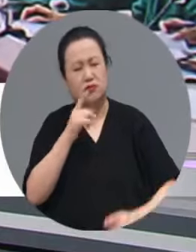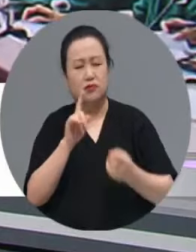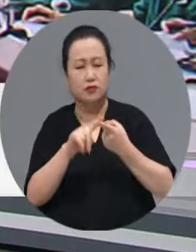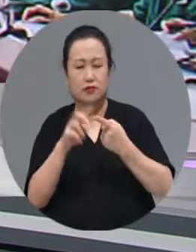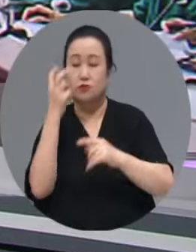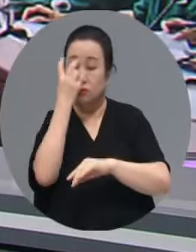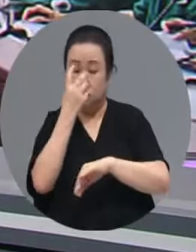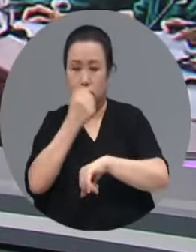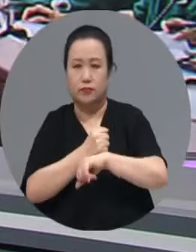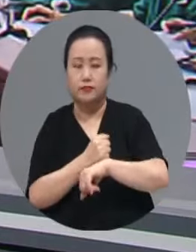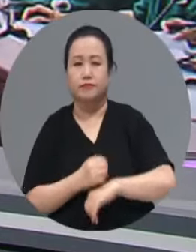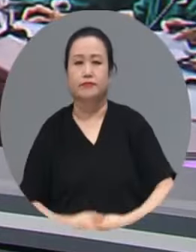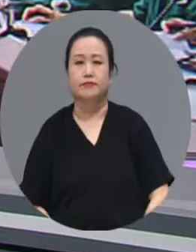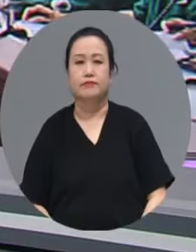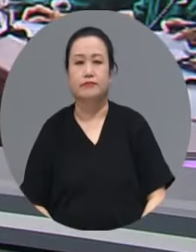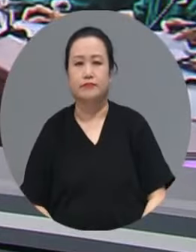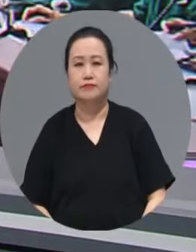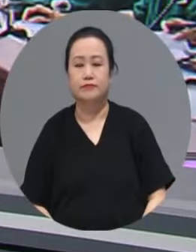조민희 기자가 짚어봤습니다.